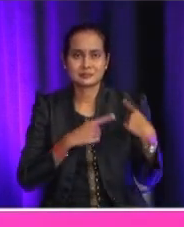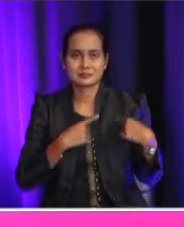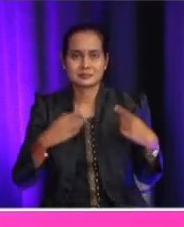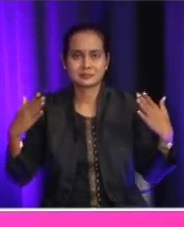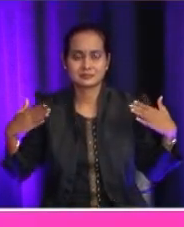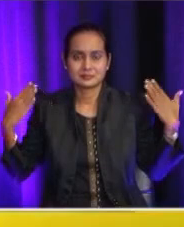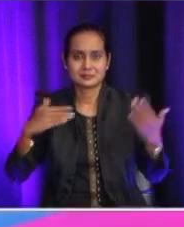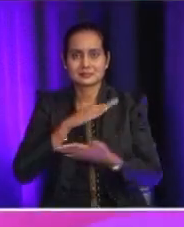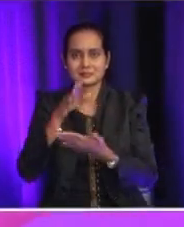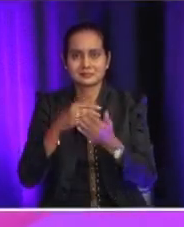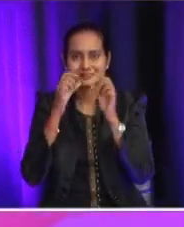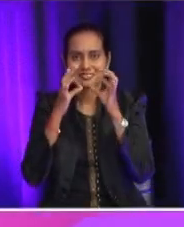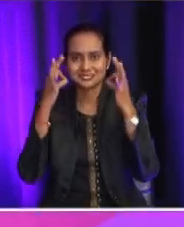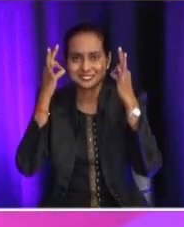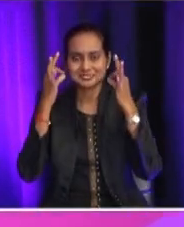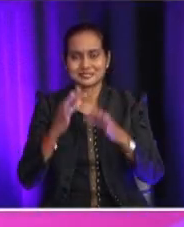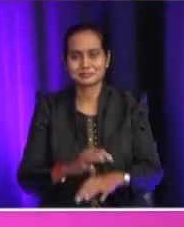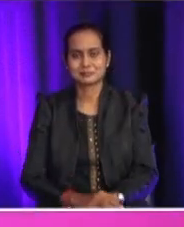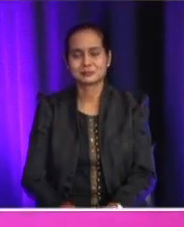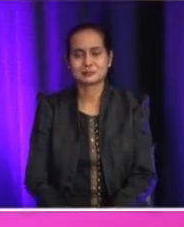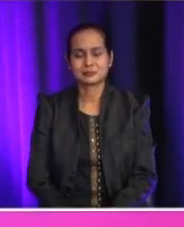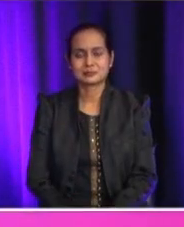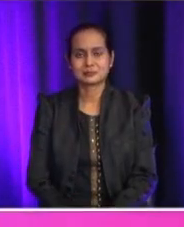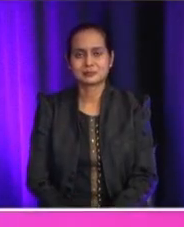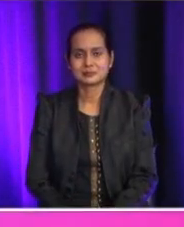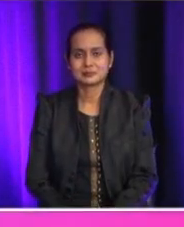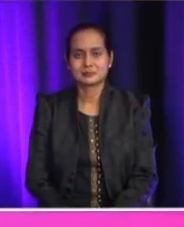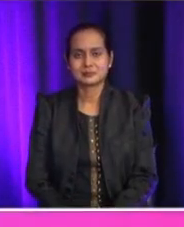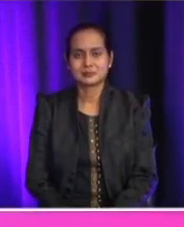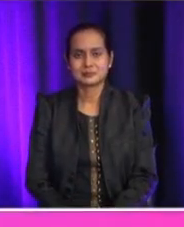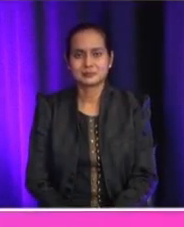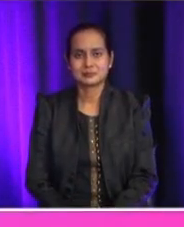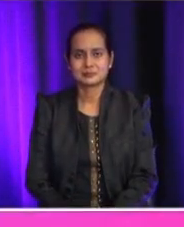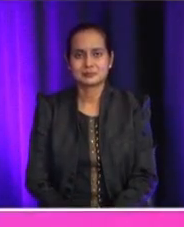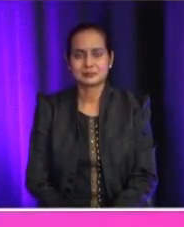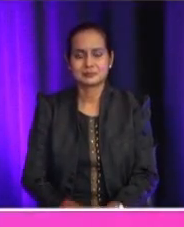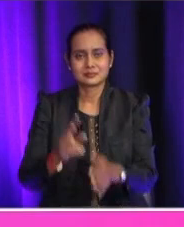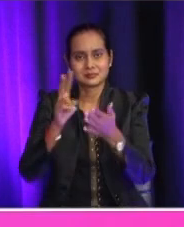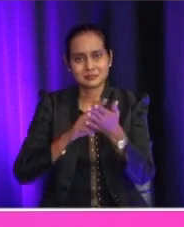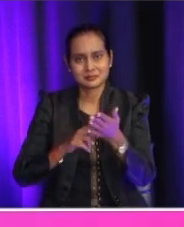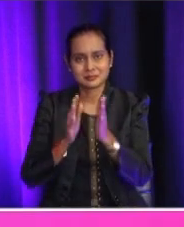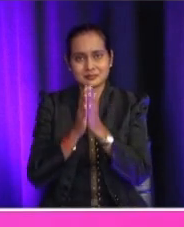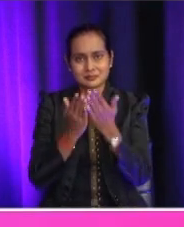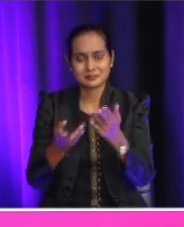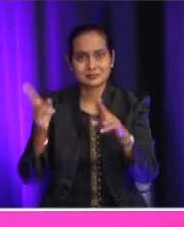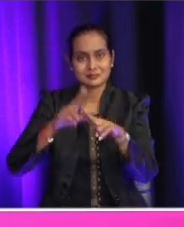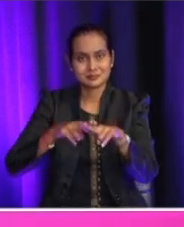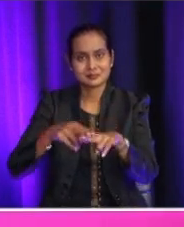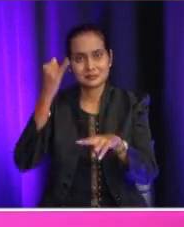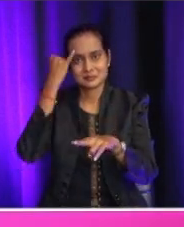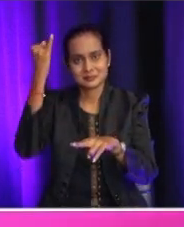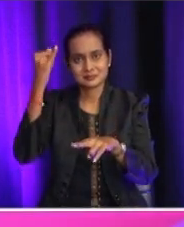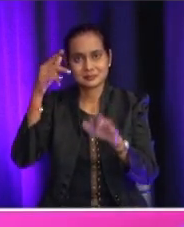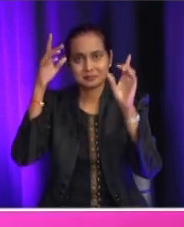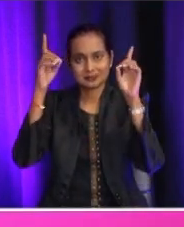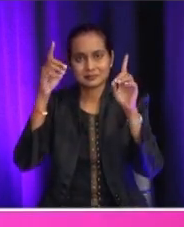ceria. Pokok ciku di dusun mamu, dipetik raju saudara di Bogor. Baca buku, tingkatkan ilmu, pendidikan